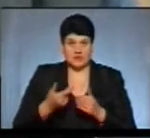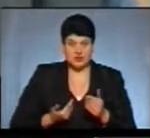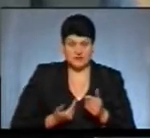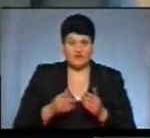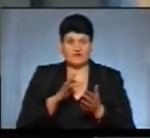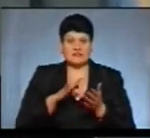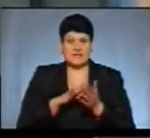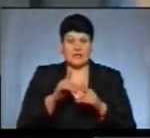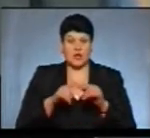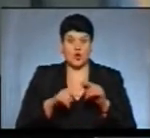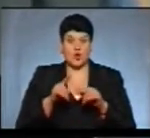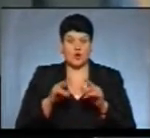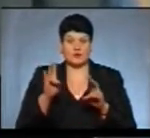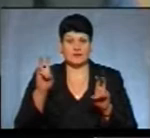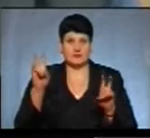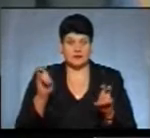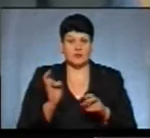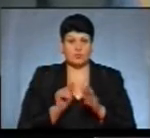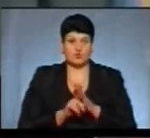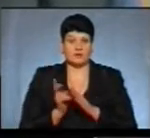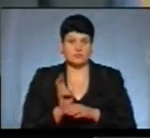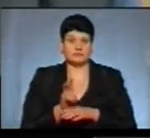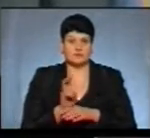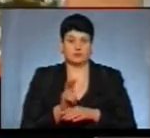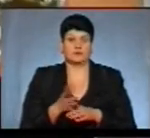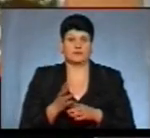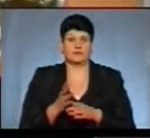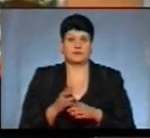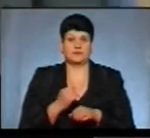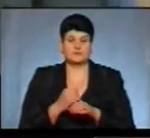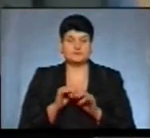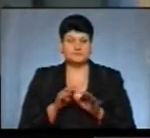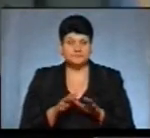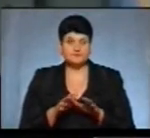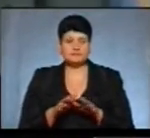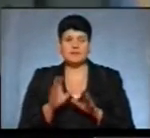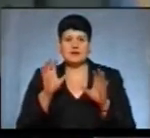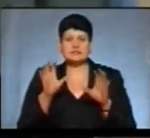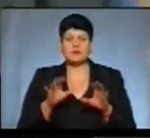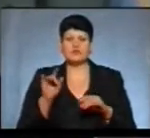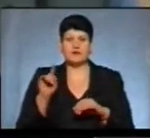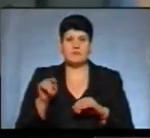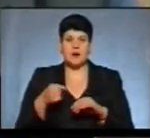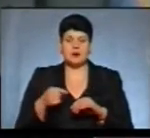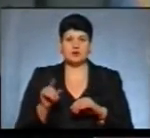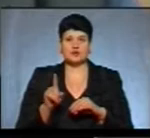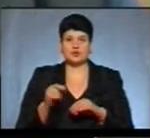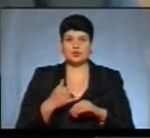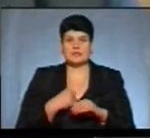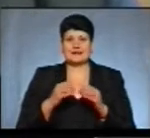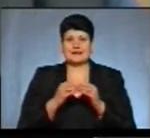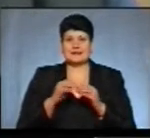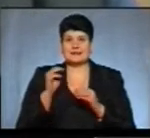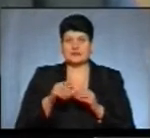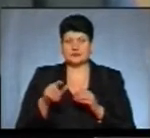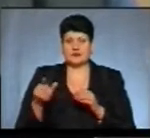родина, і вичислив туди, почав знову ж таки вчиняти певні дії. Закон вимагає, що в нас ну, на 10 тисяч жителів